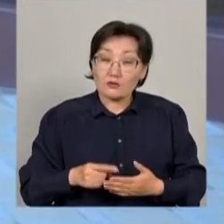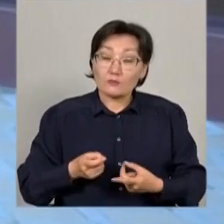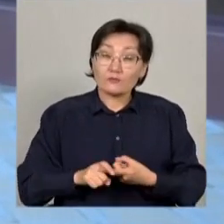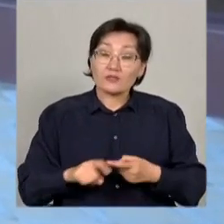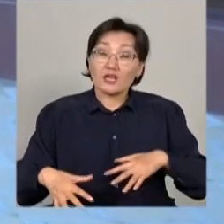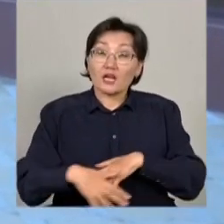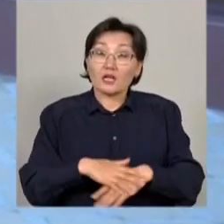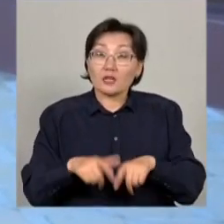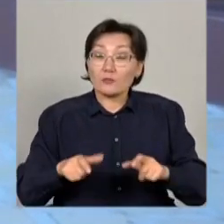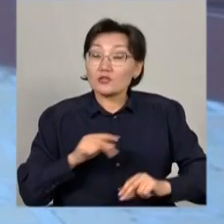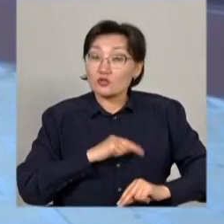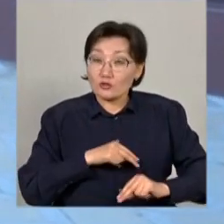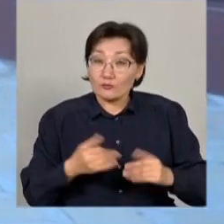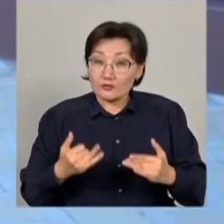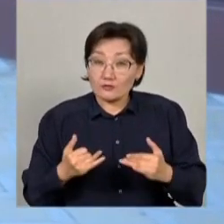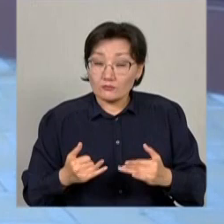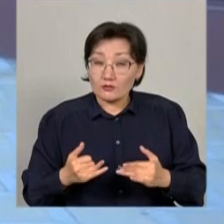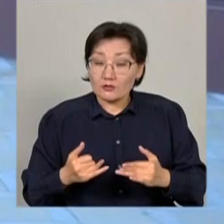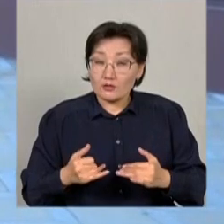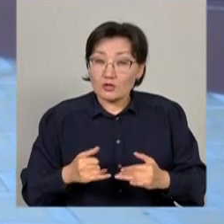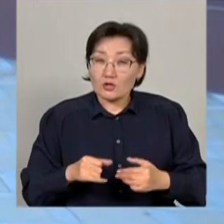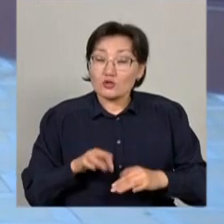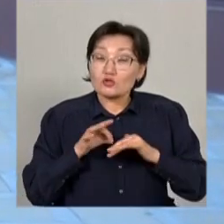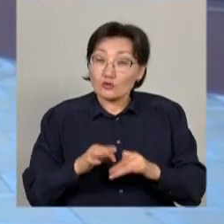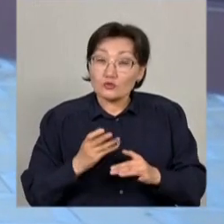халықпен жұмыс істеу қазіргі таңда тығыз жұмысқа айналысуда.